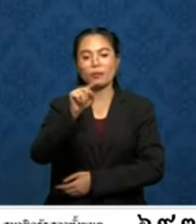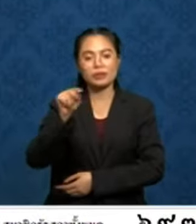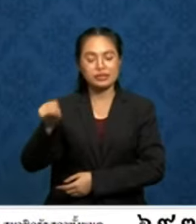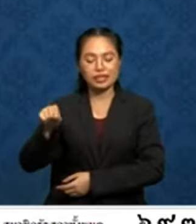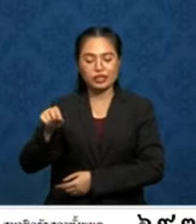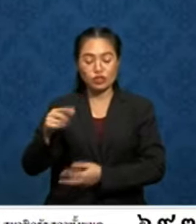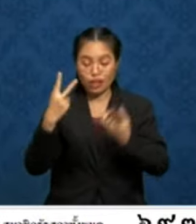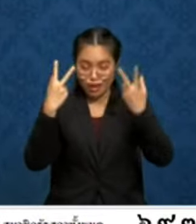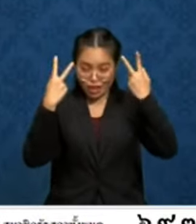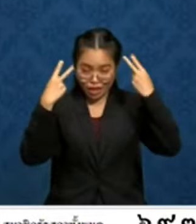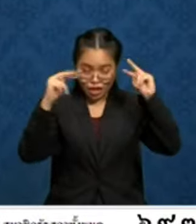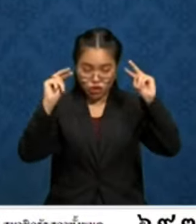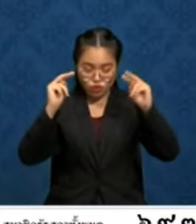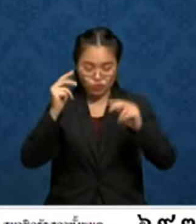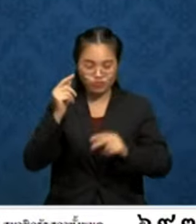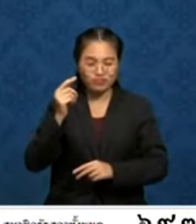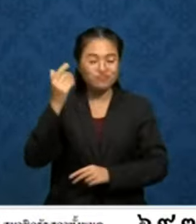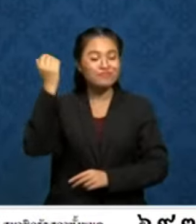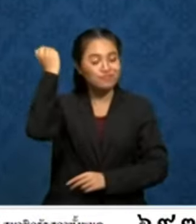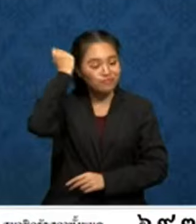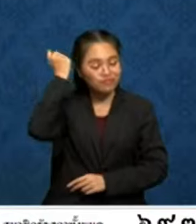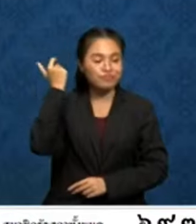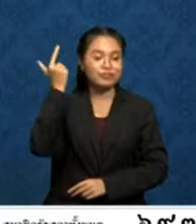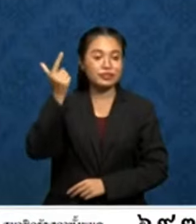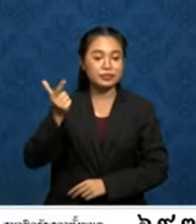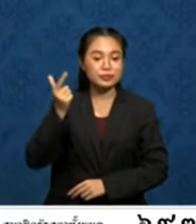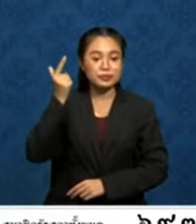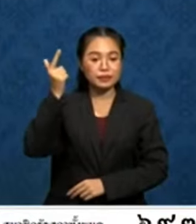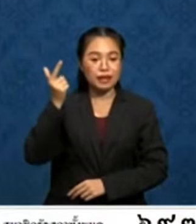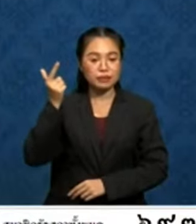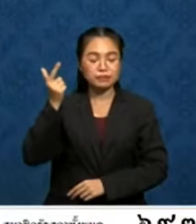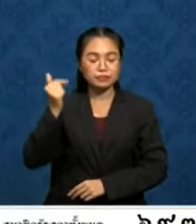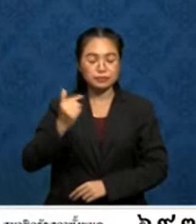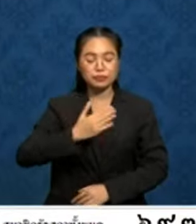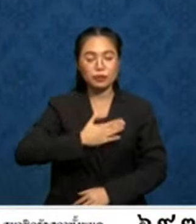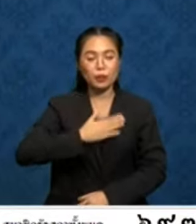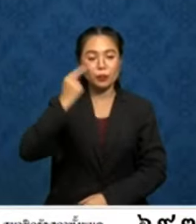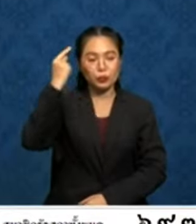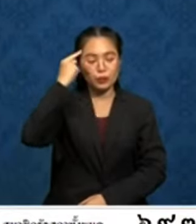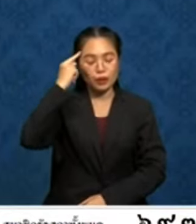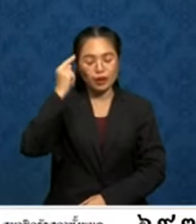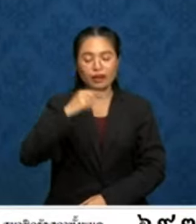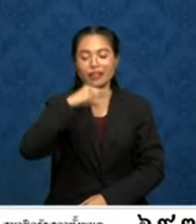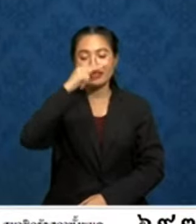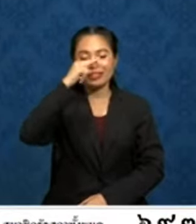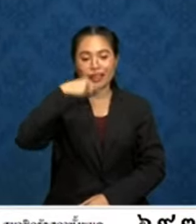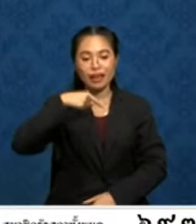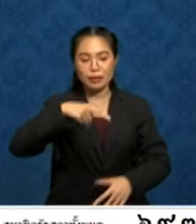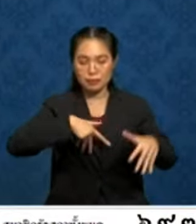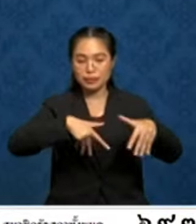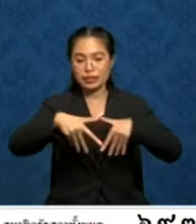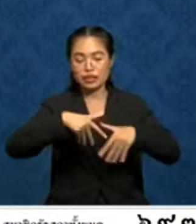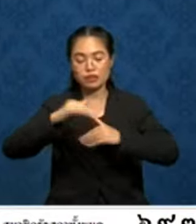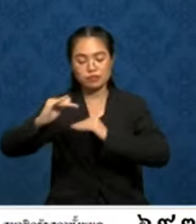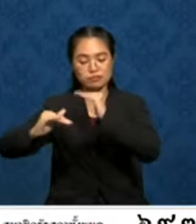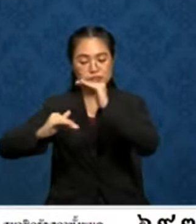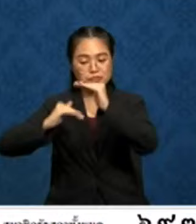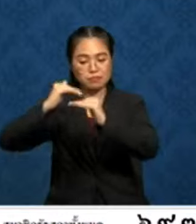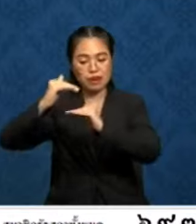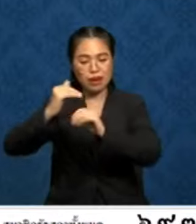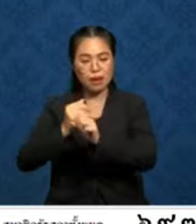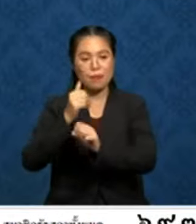ชื่อนายกแพทองธาชินวัตรผมเชื่อว่าประเทศไทยจะเดินหน้าได้ท่านประทานครับท้อง